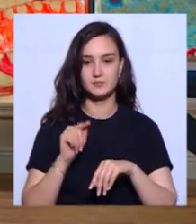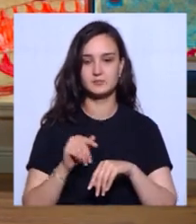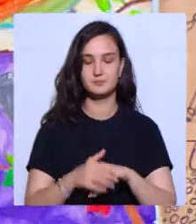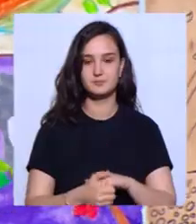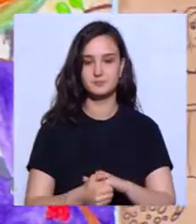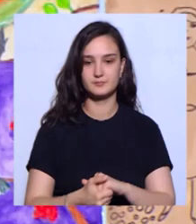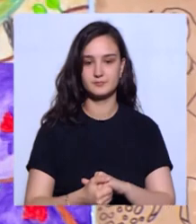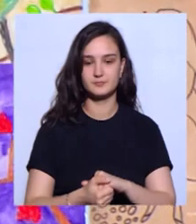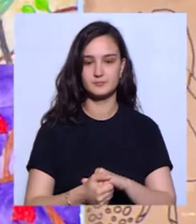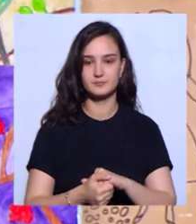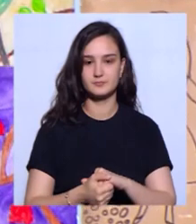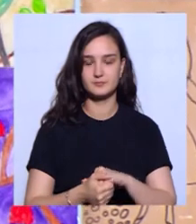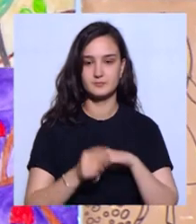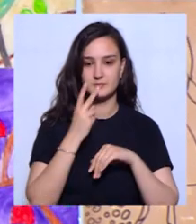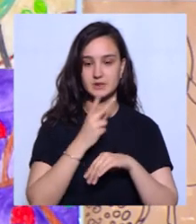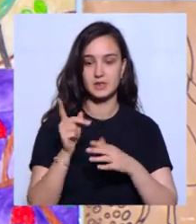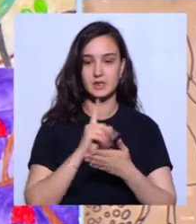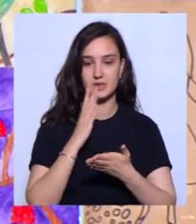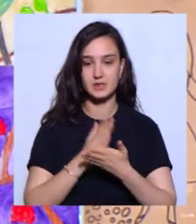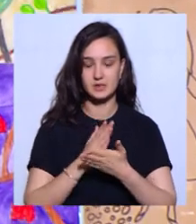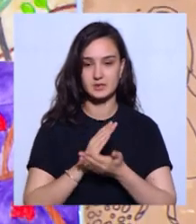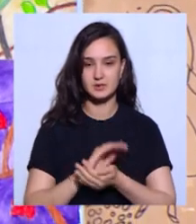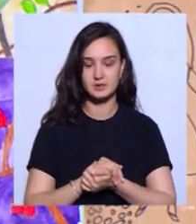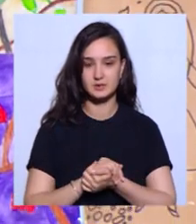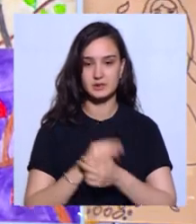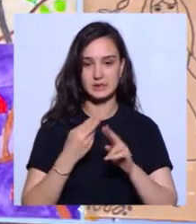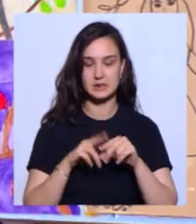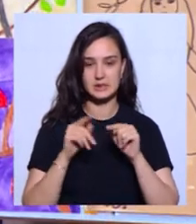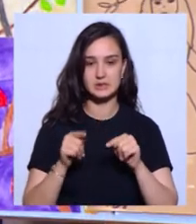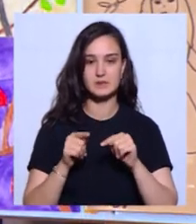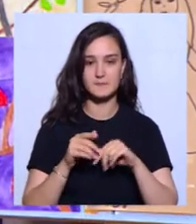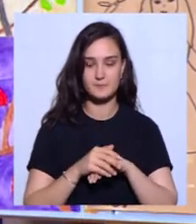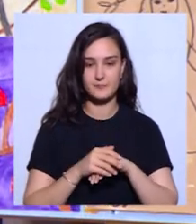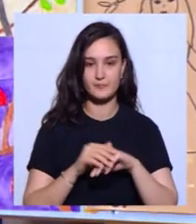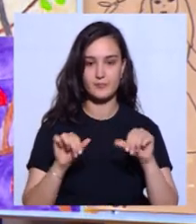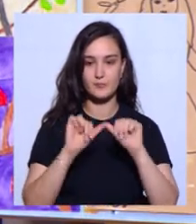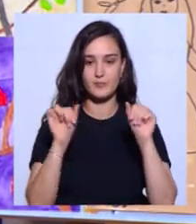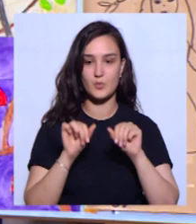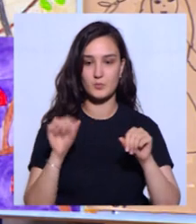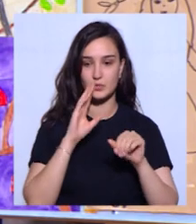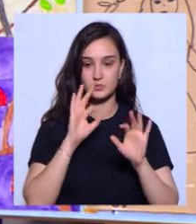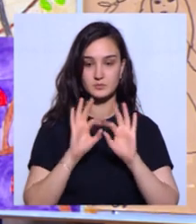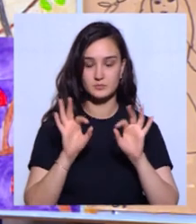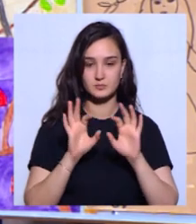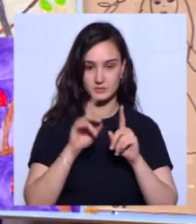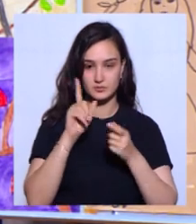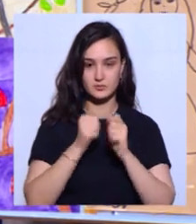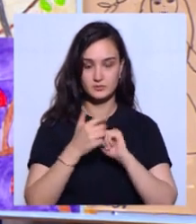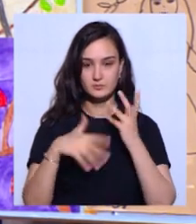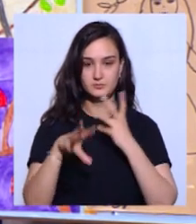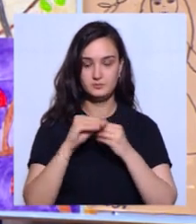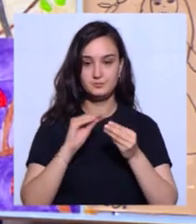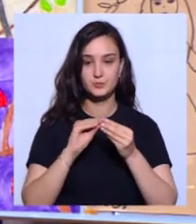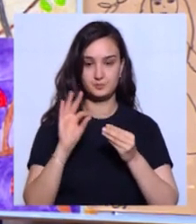ნახეთ რა არის. ეს ფორმაზე როცა ლაპარაკობდით, გახსოვთ დეკუპაჟზე. აი